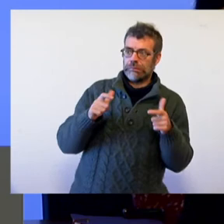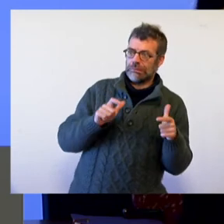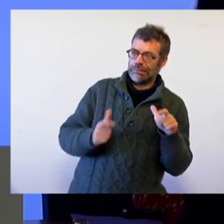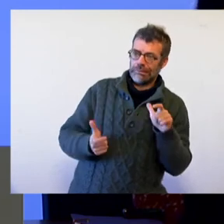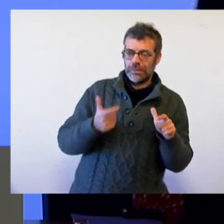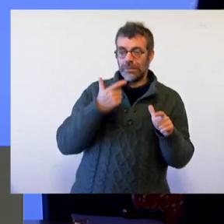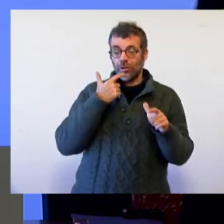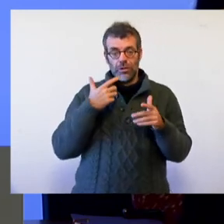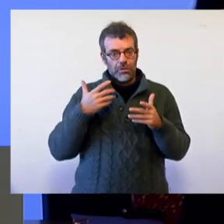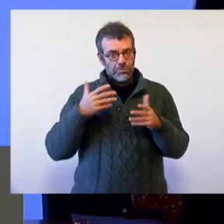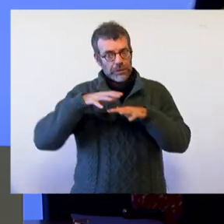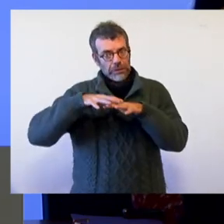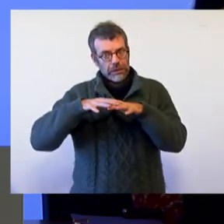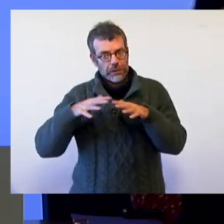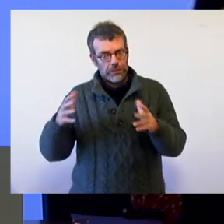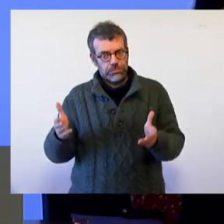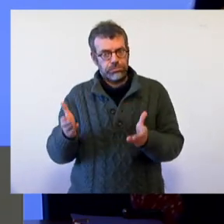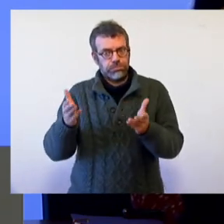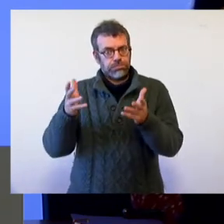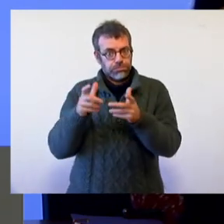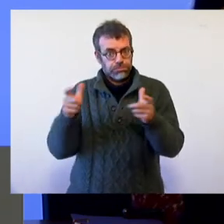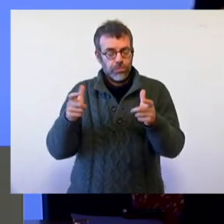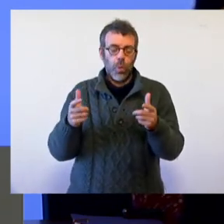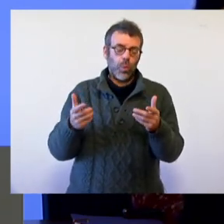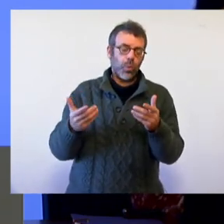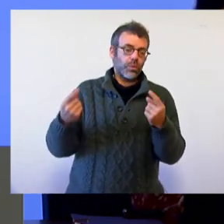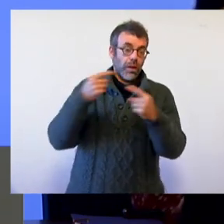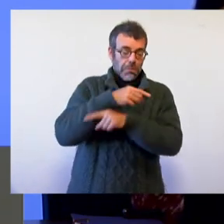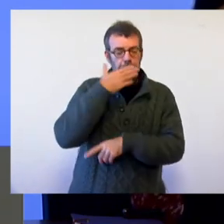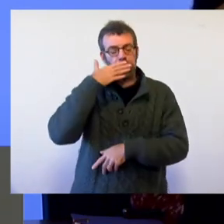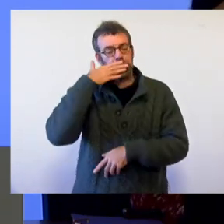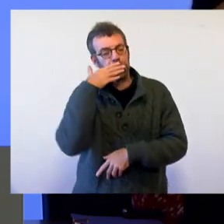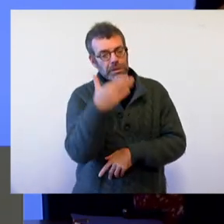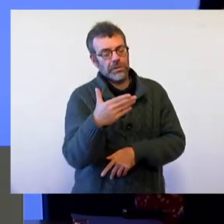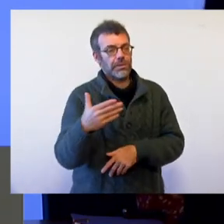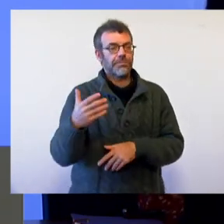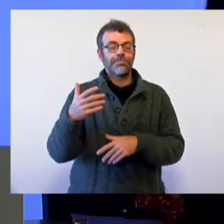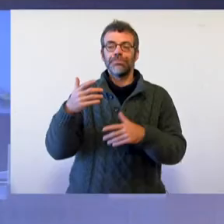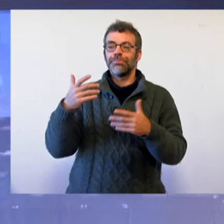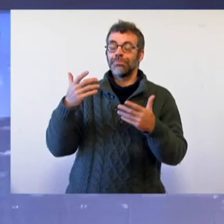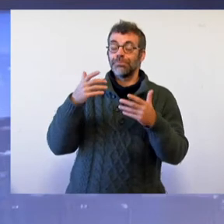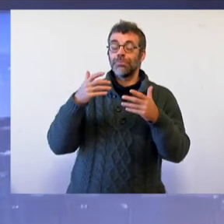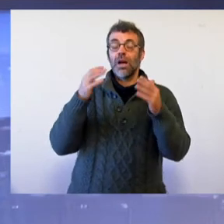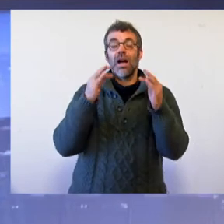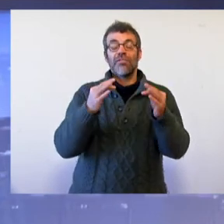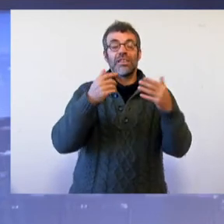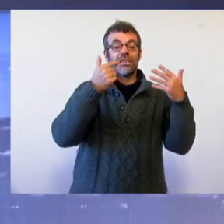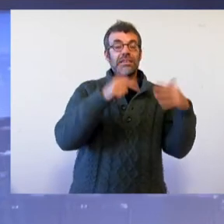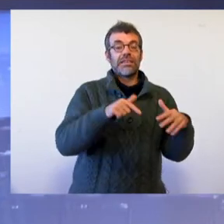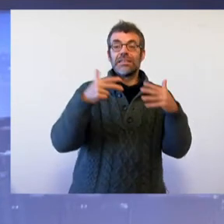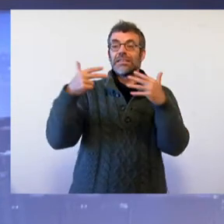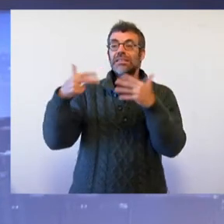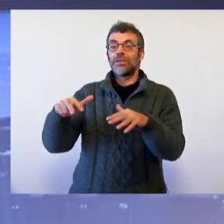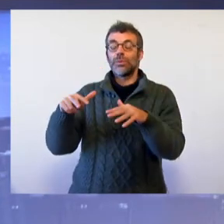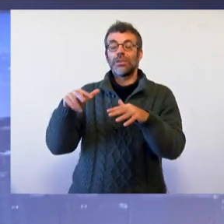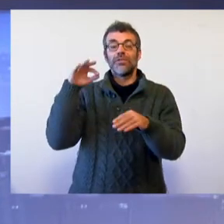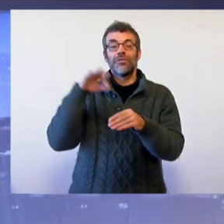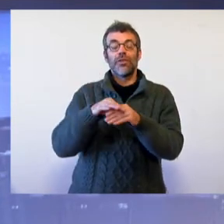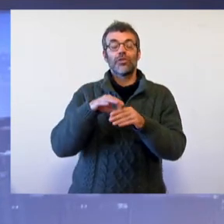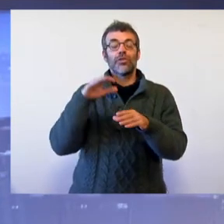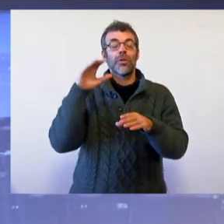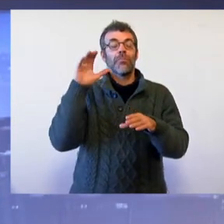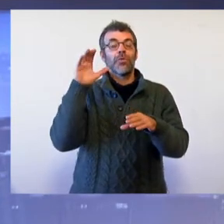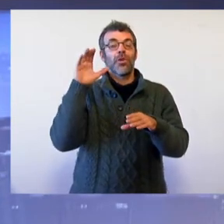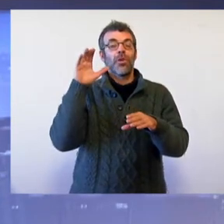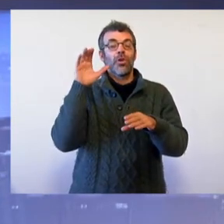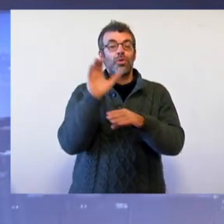propos. Je propose de mettre aux voix l'affaire 17 et 18. Qui est pour, qui est contre, qui s'abstient, qui ne